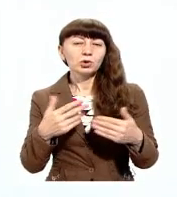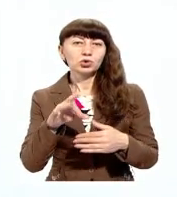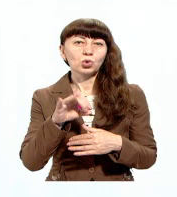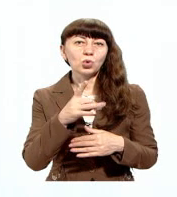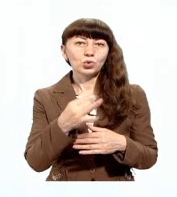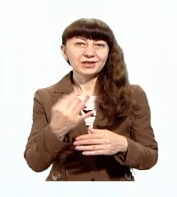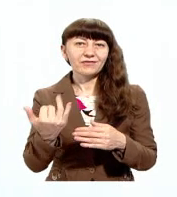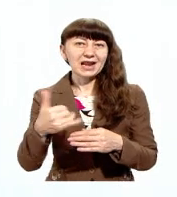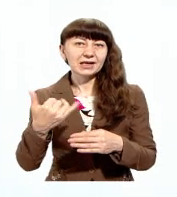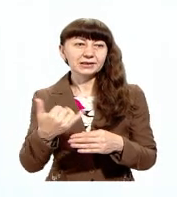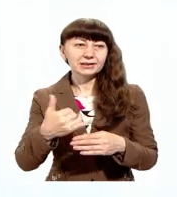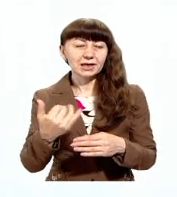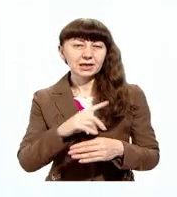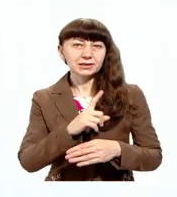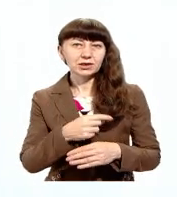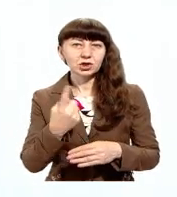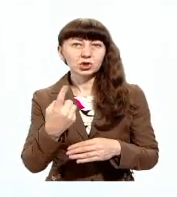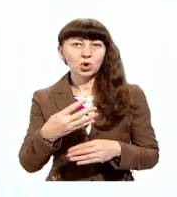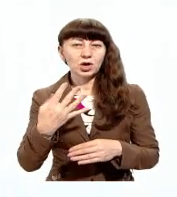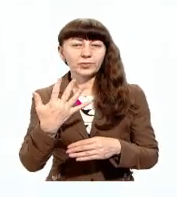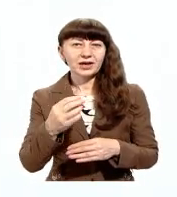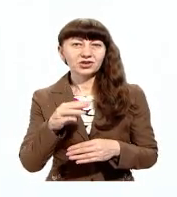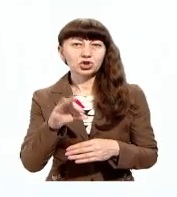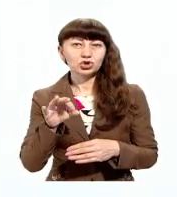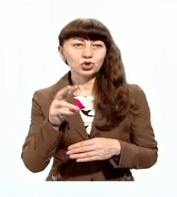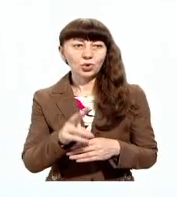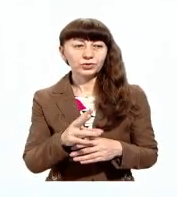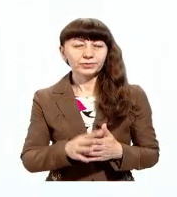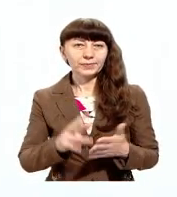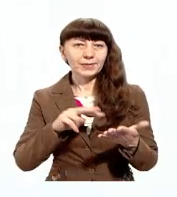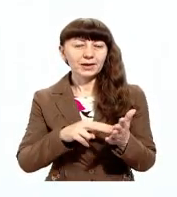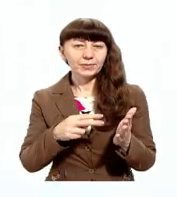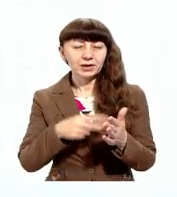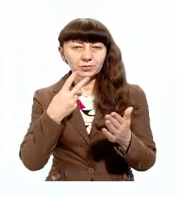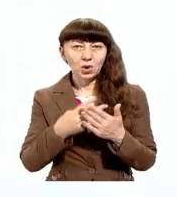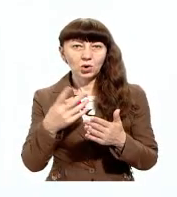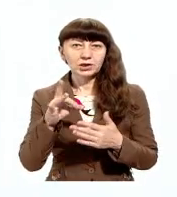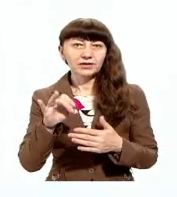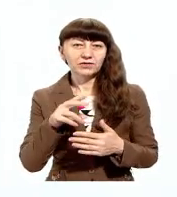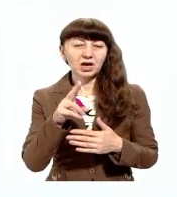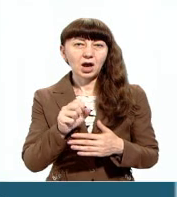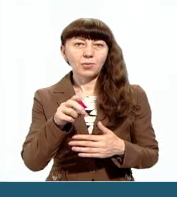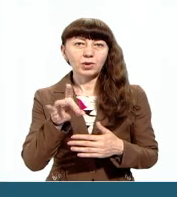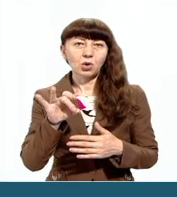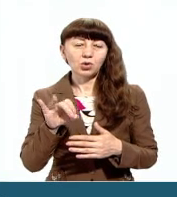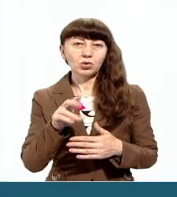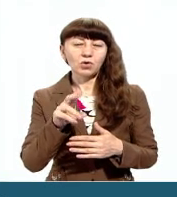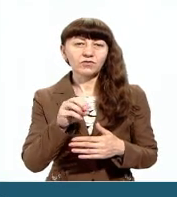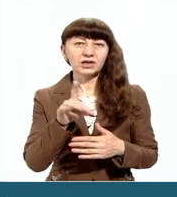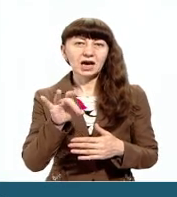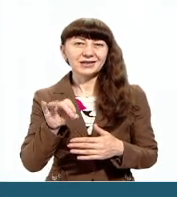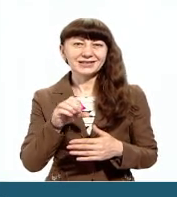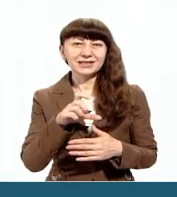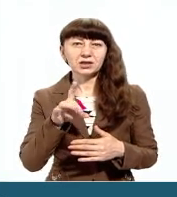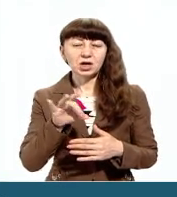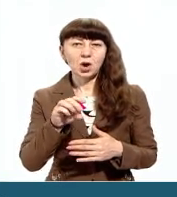78 миллиардов тенге, мощностью 45 тысяч тонн отлива в год. Проектом предусмотрена отливка блоков, цилиндров и картеров моста для грузовой